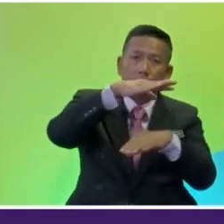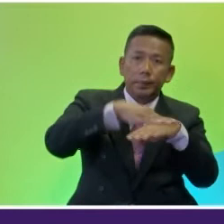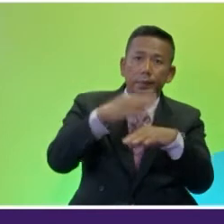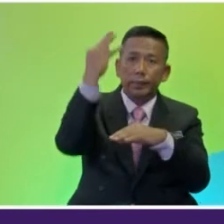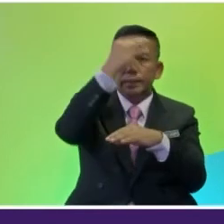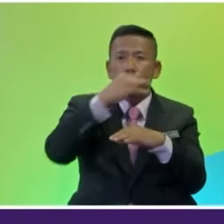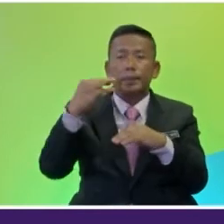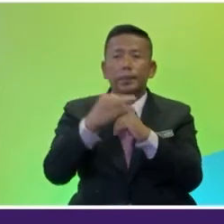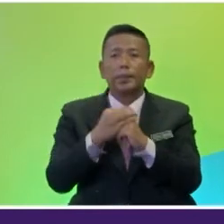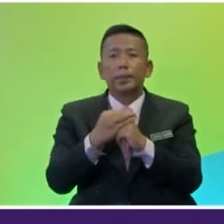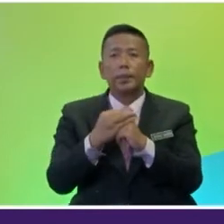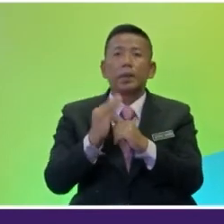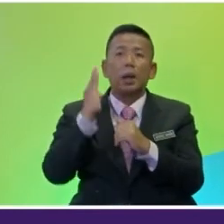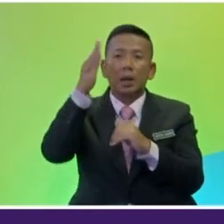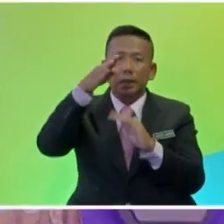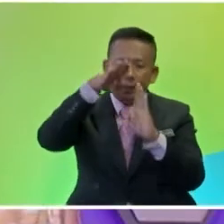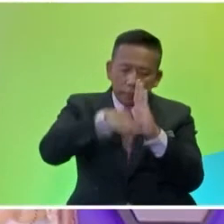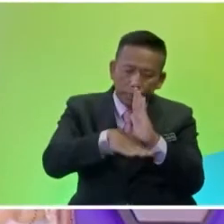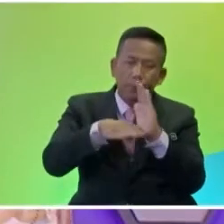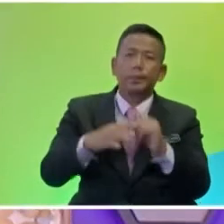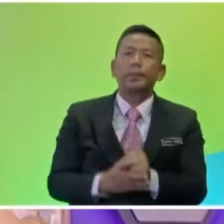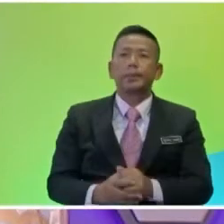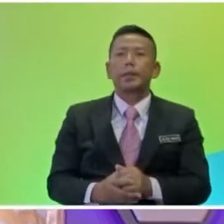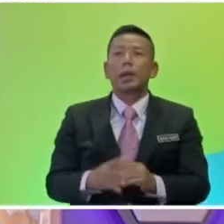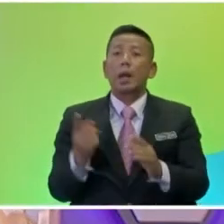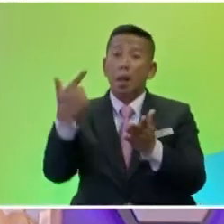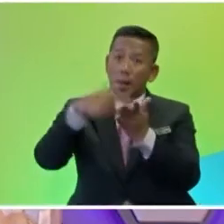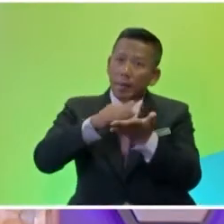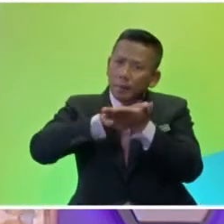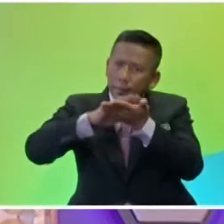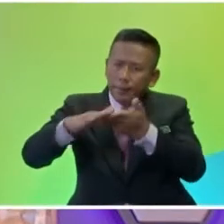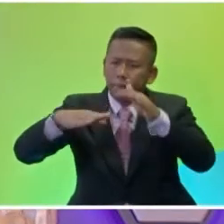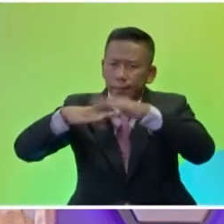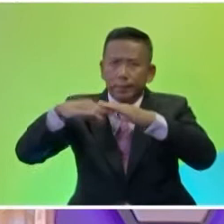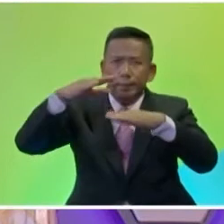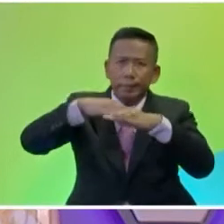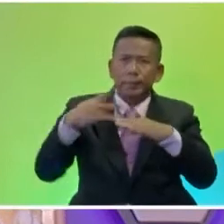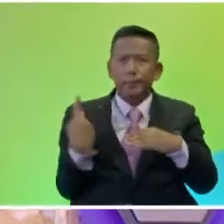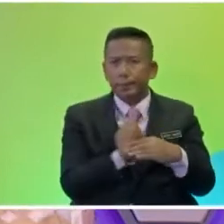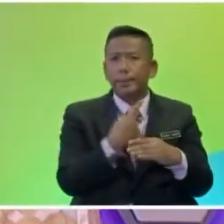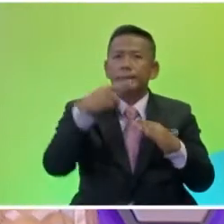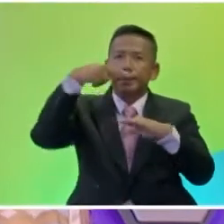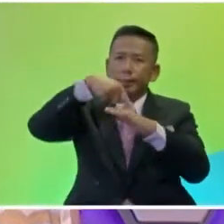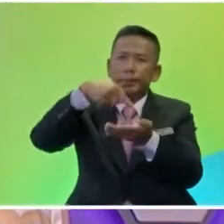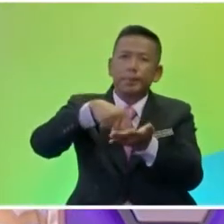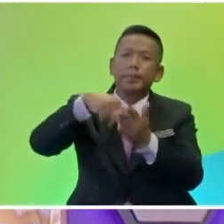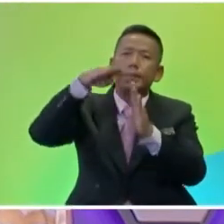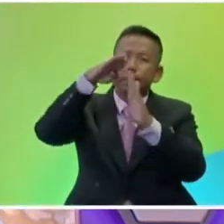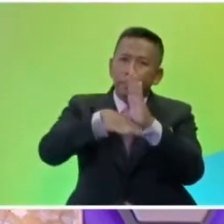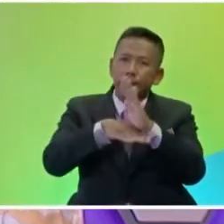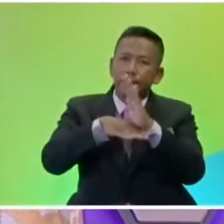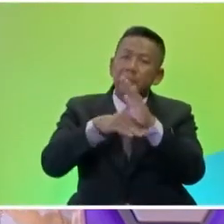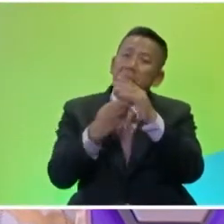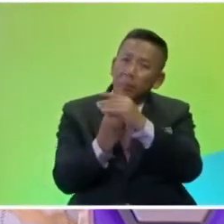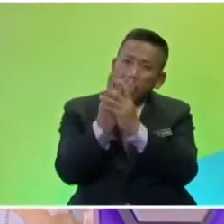agak-agan itu akan berkurang Maksudnya lagi bersih tangan kita lagi kurang pembiakan